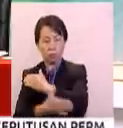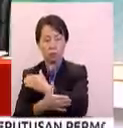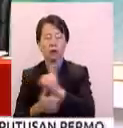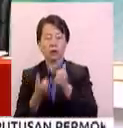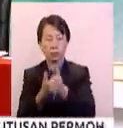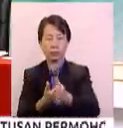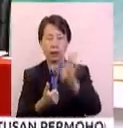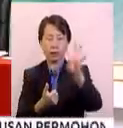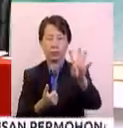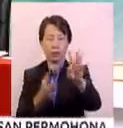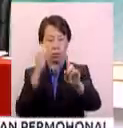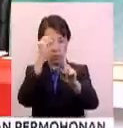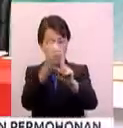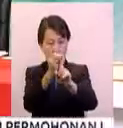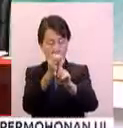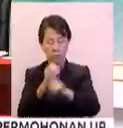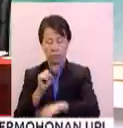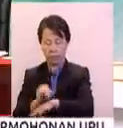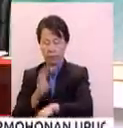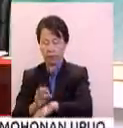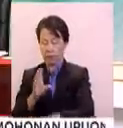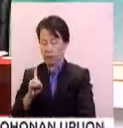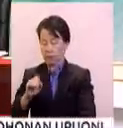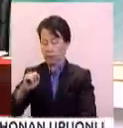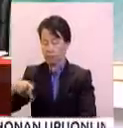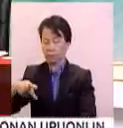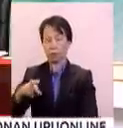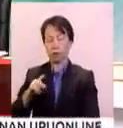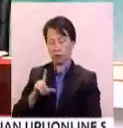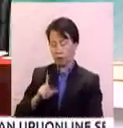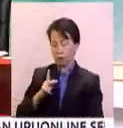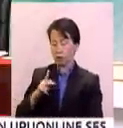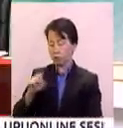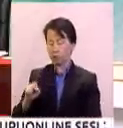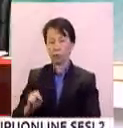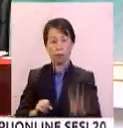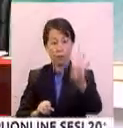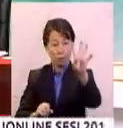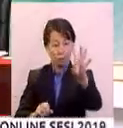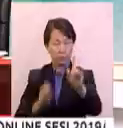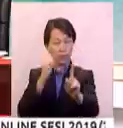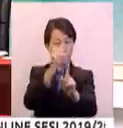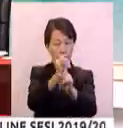4 objektif. Menurut penasihat DAP Lim Kit Siang, 4 objektif itu